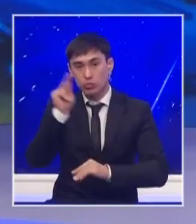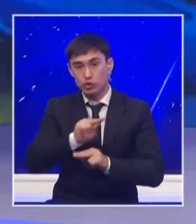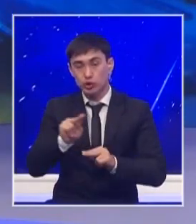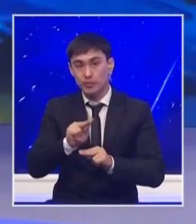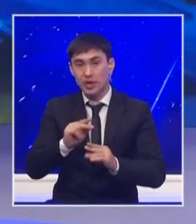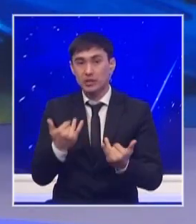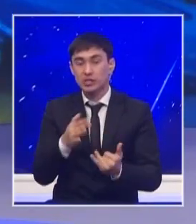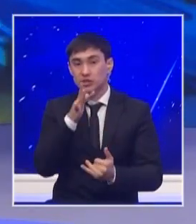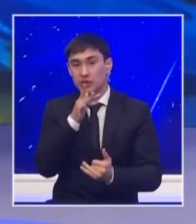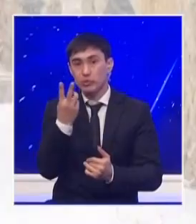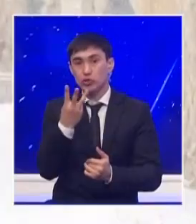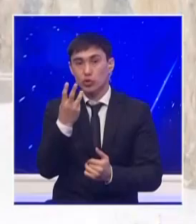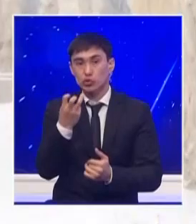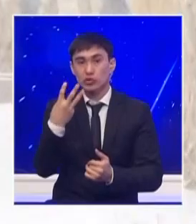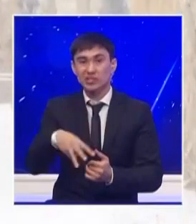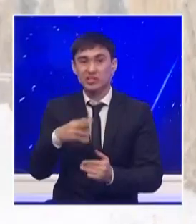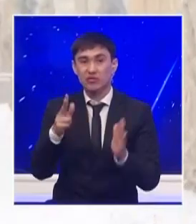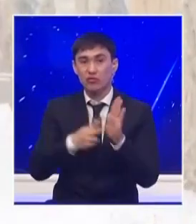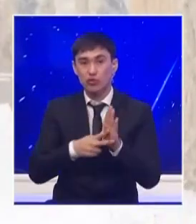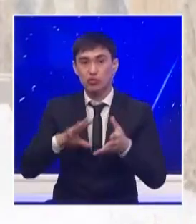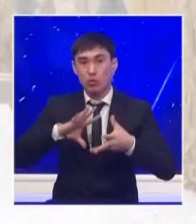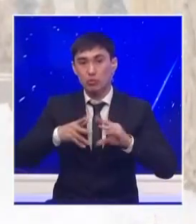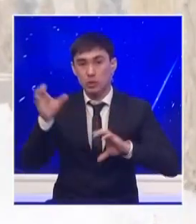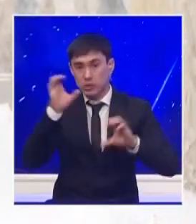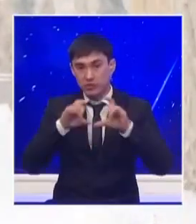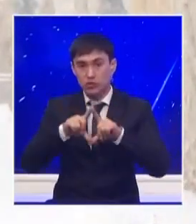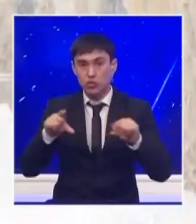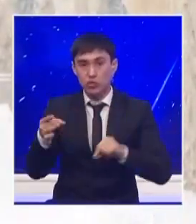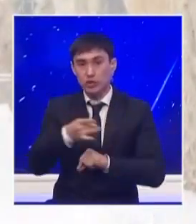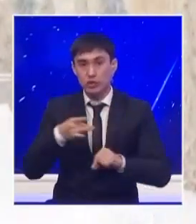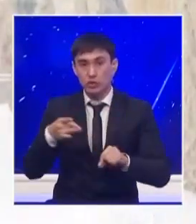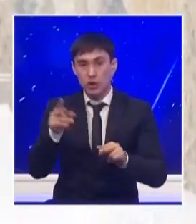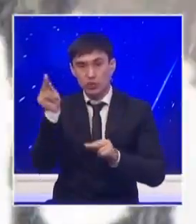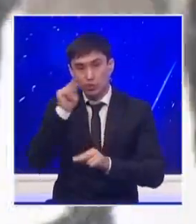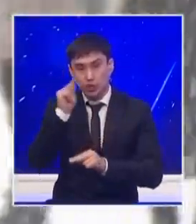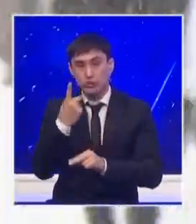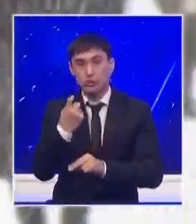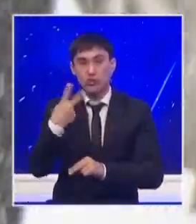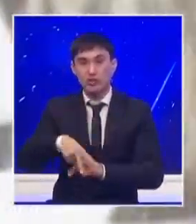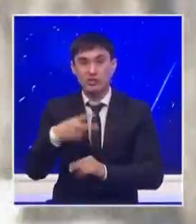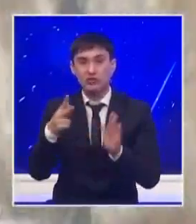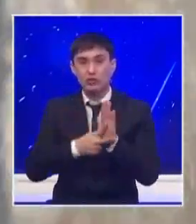в настоящее время в 300 38 общеобразовательных школах региона обучаются